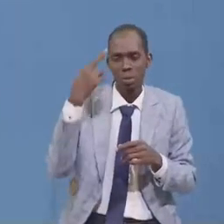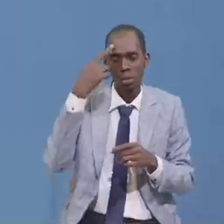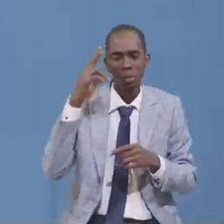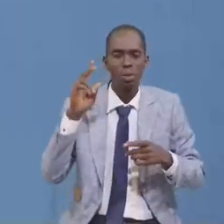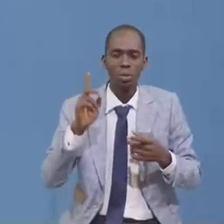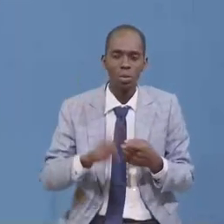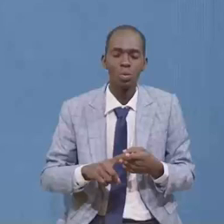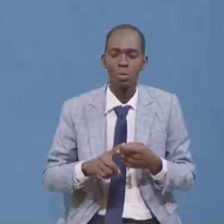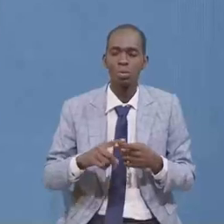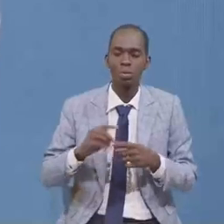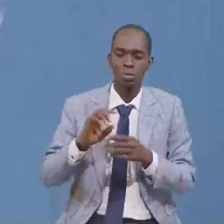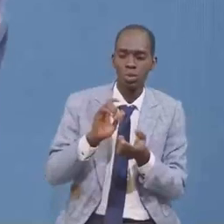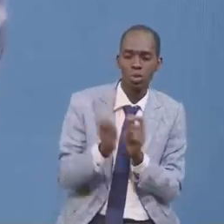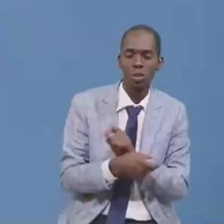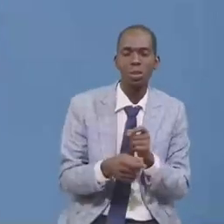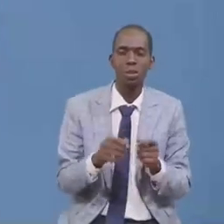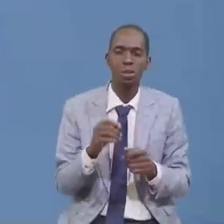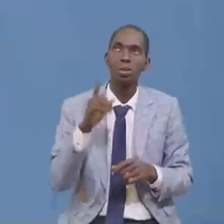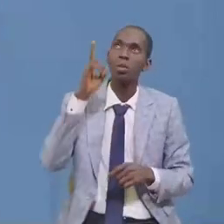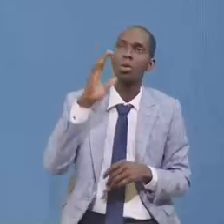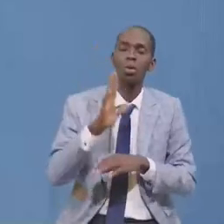Cet appel est important.